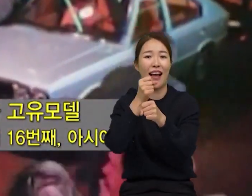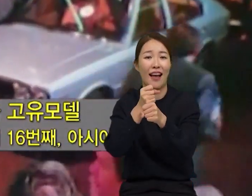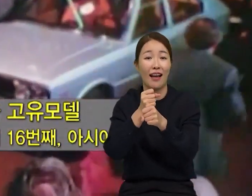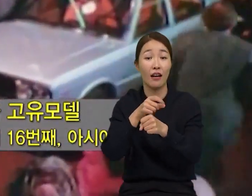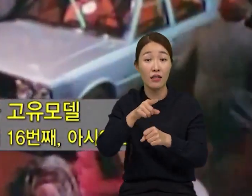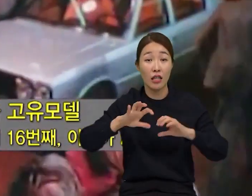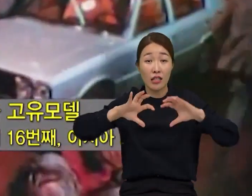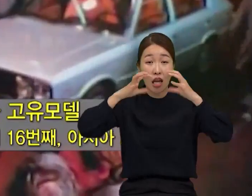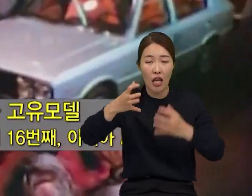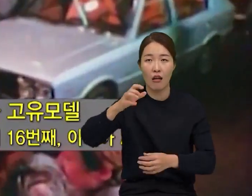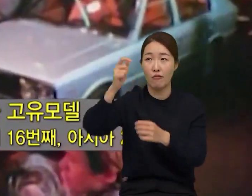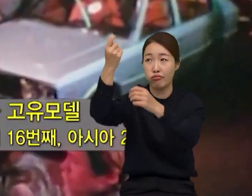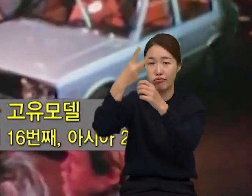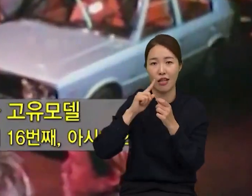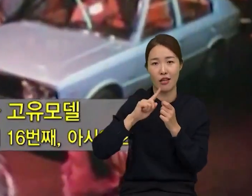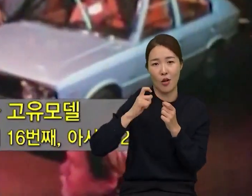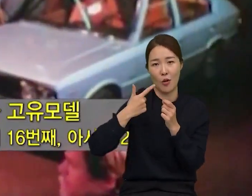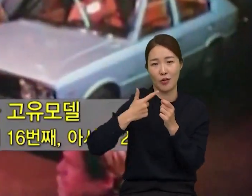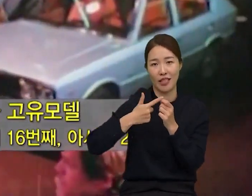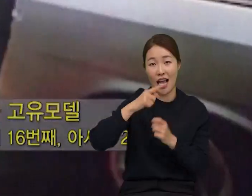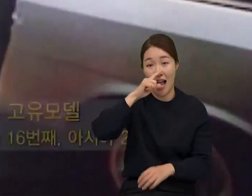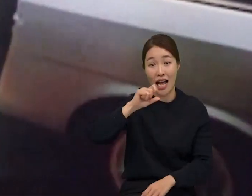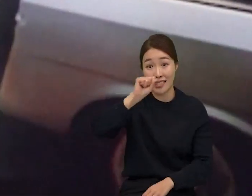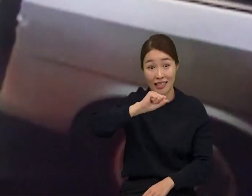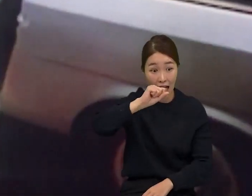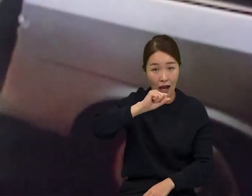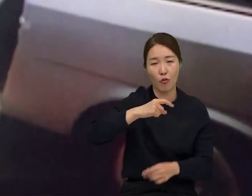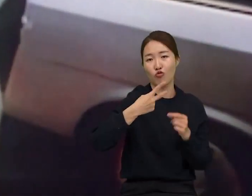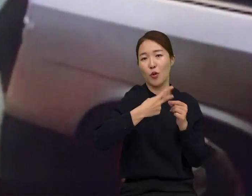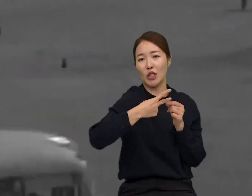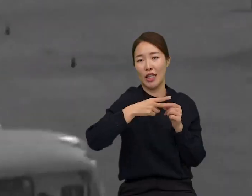세계 16번째, 아시아에선 2번째였다.